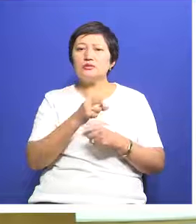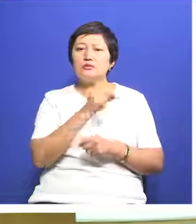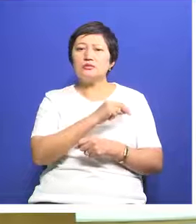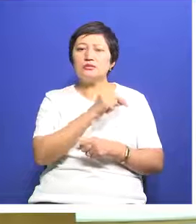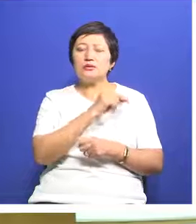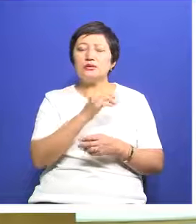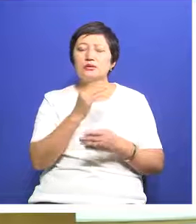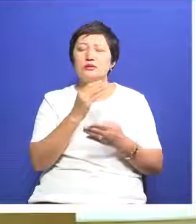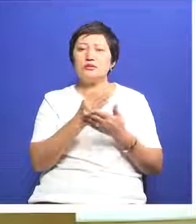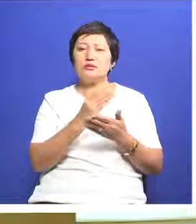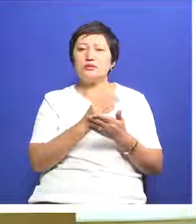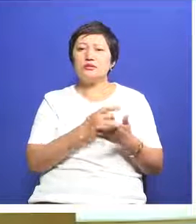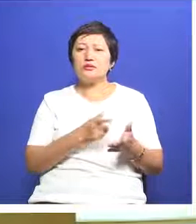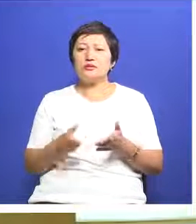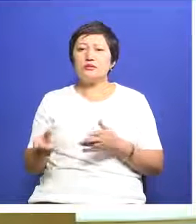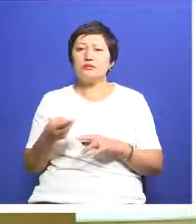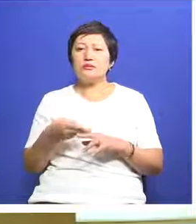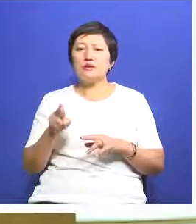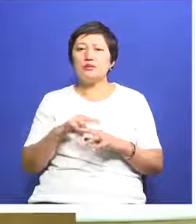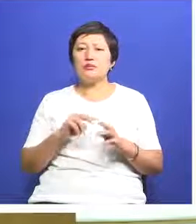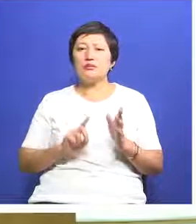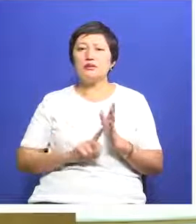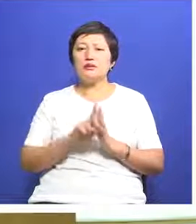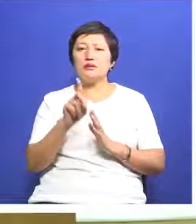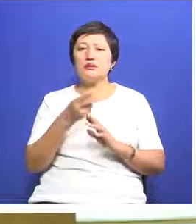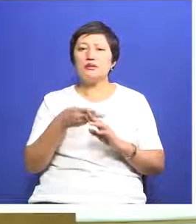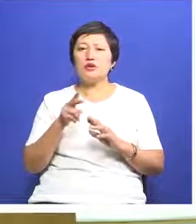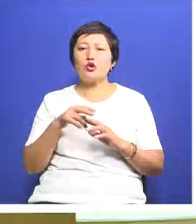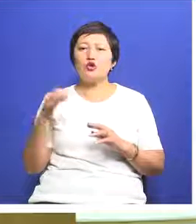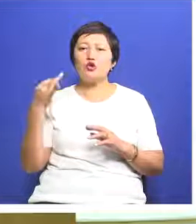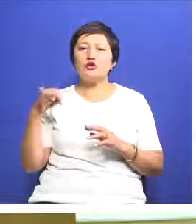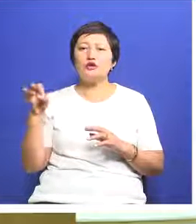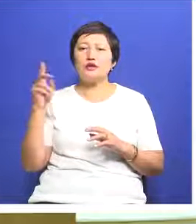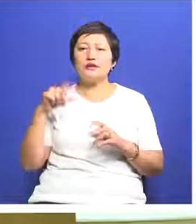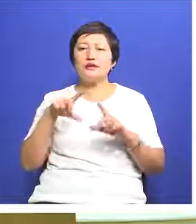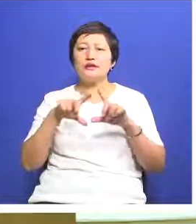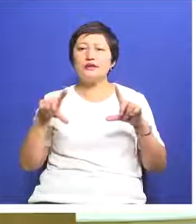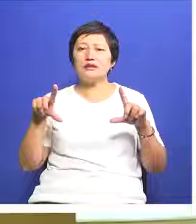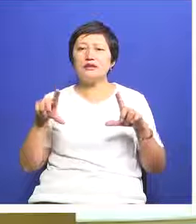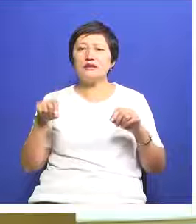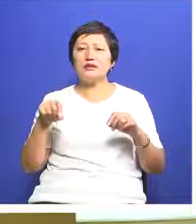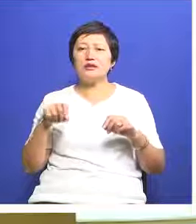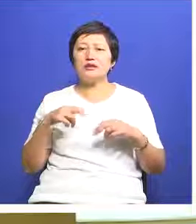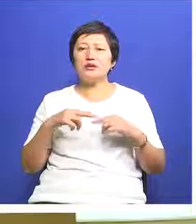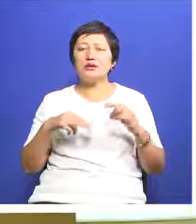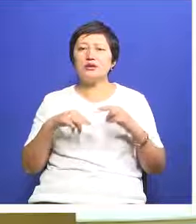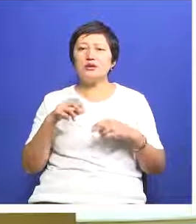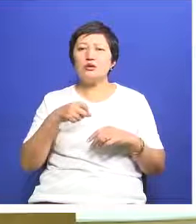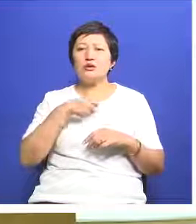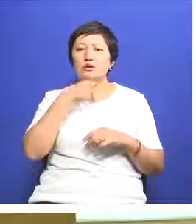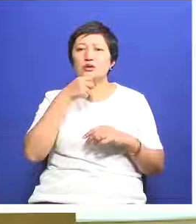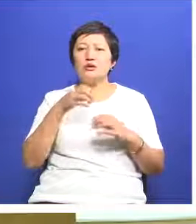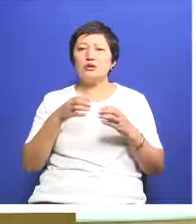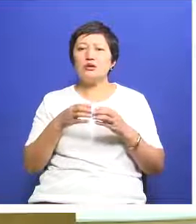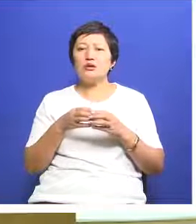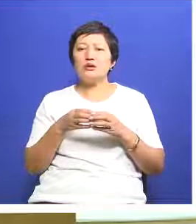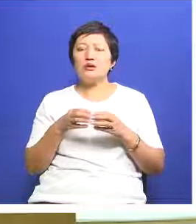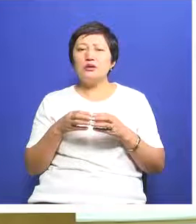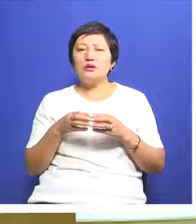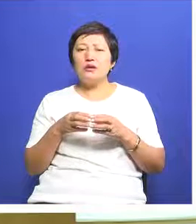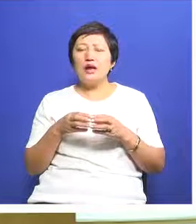жоспарда бар. Құдай қаласа ол жұмыстар да басталса, ұзын ата кесенесі үлкен